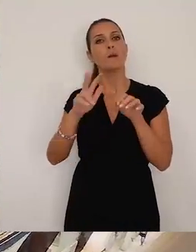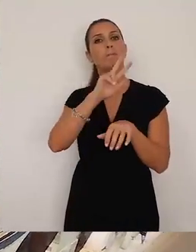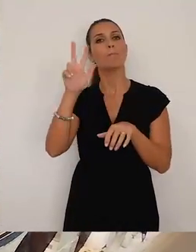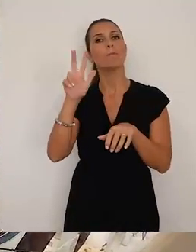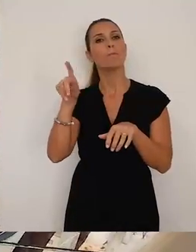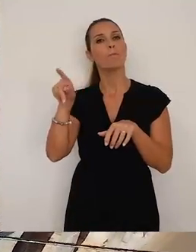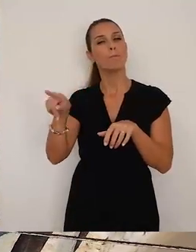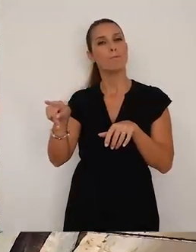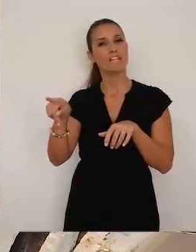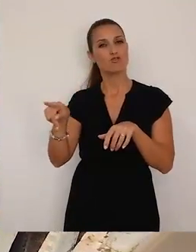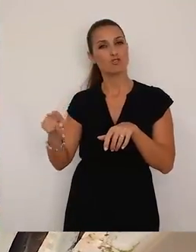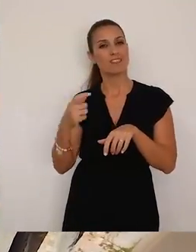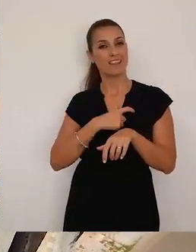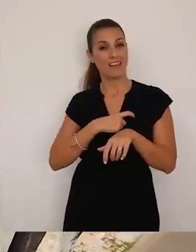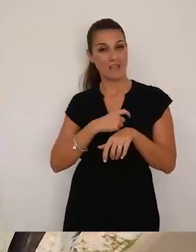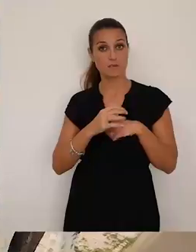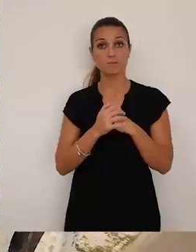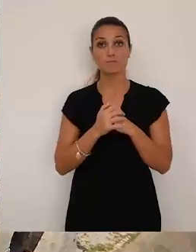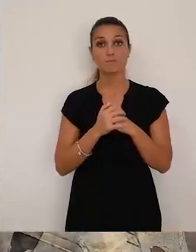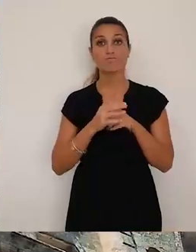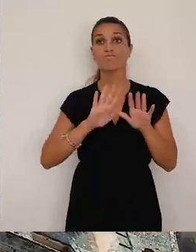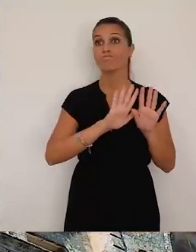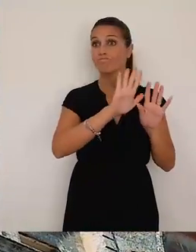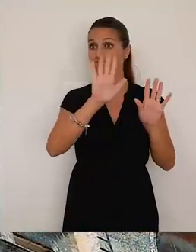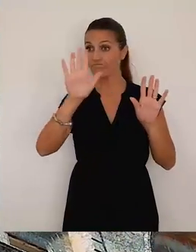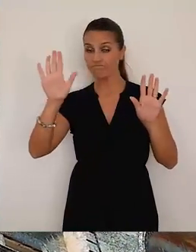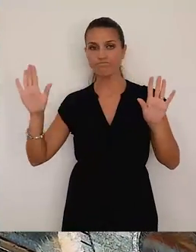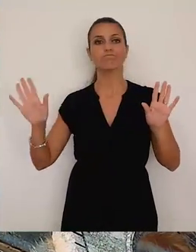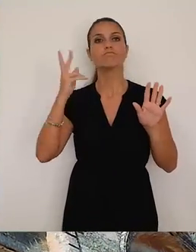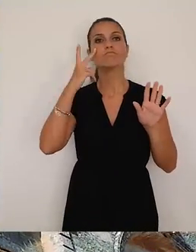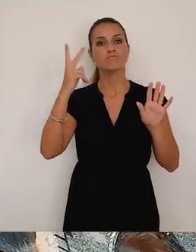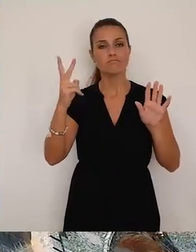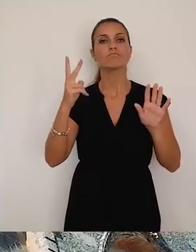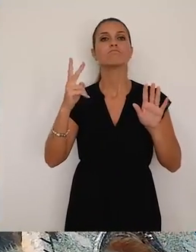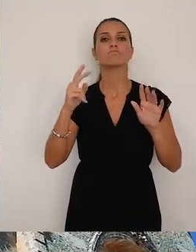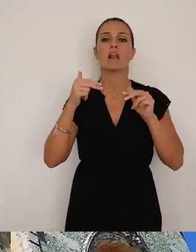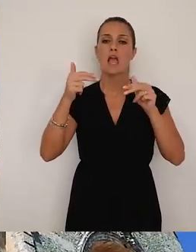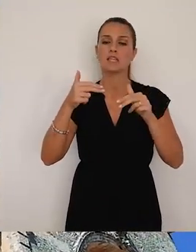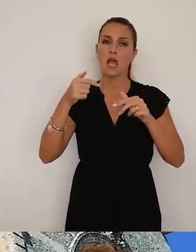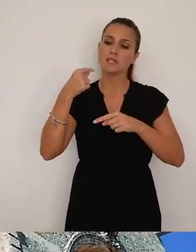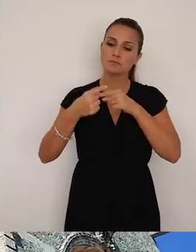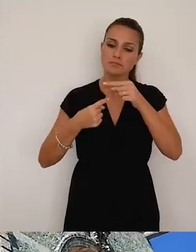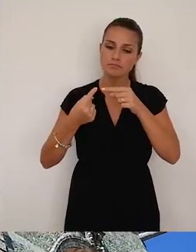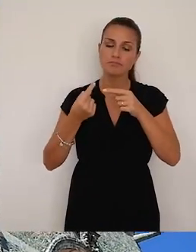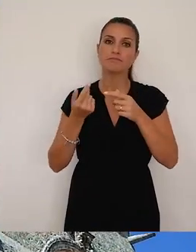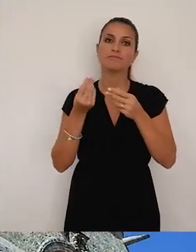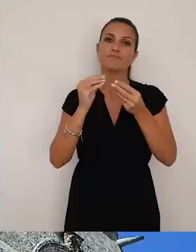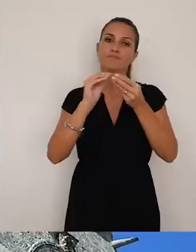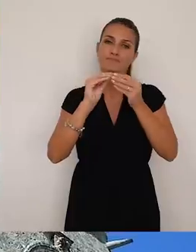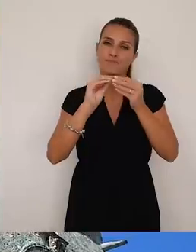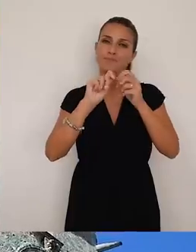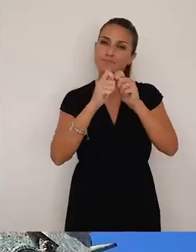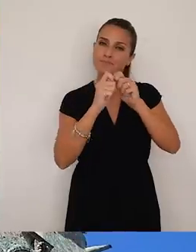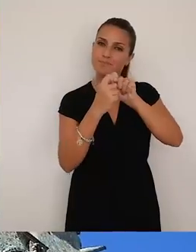Nella fisionomia dell'edificio si possono riconoscere i vari rifacimenti architettonici elaborati nel corso dei secoli, allo scopo di